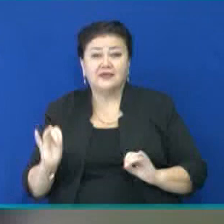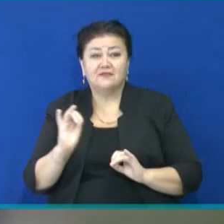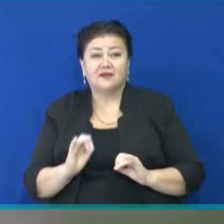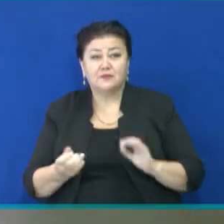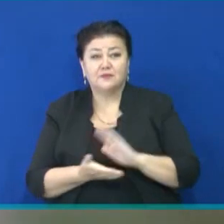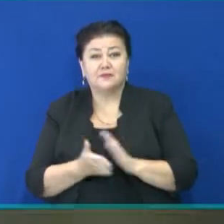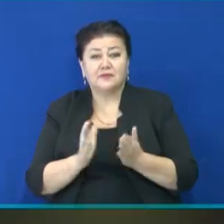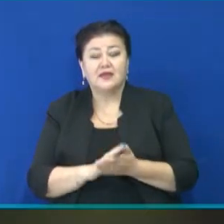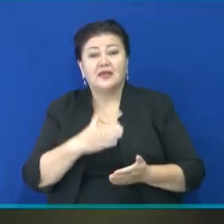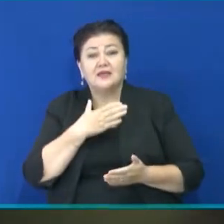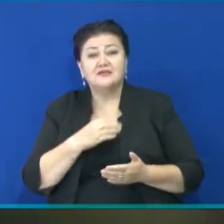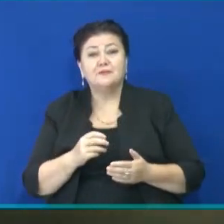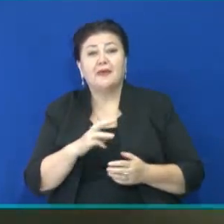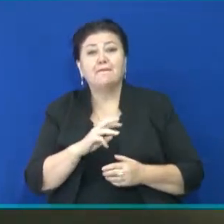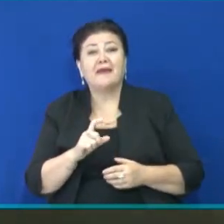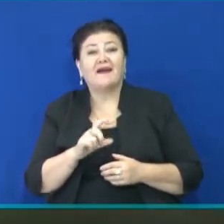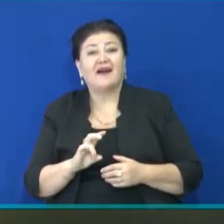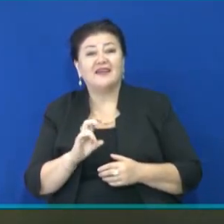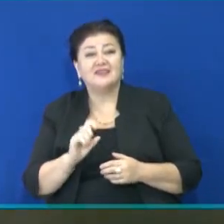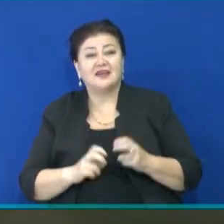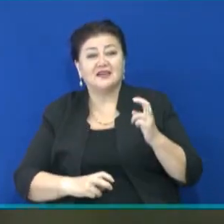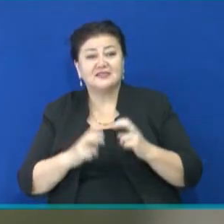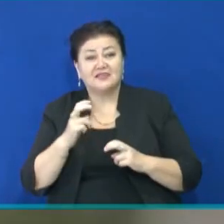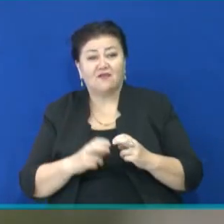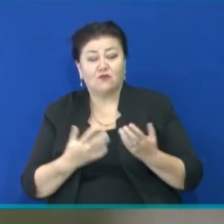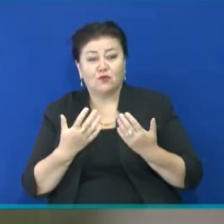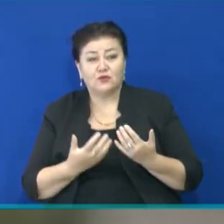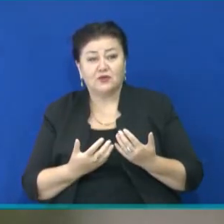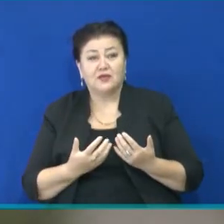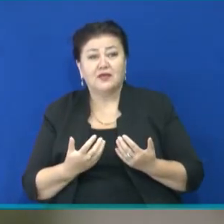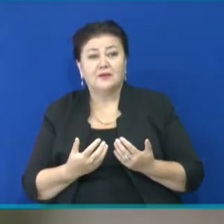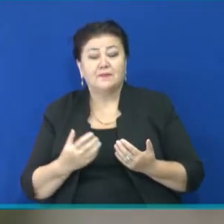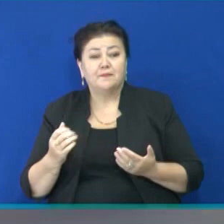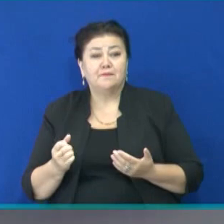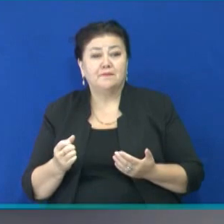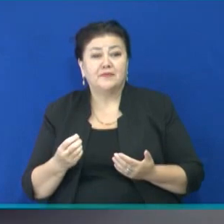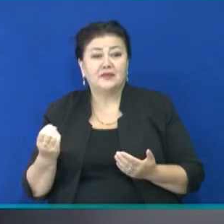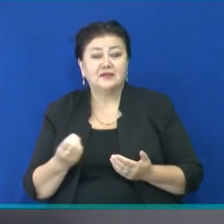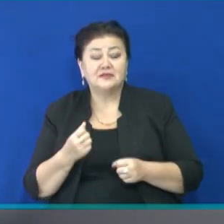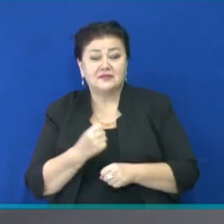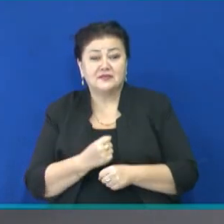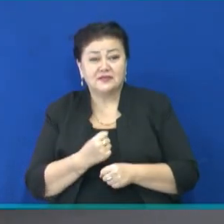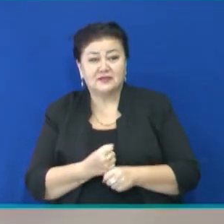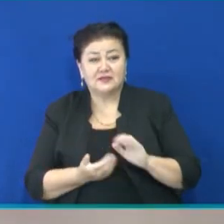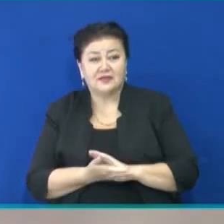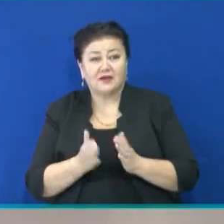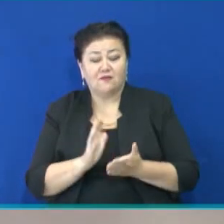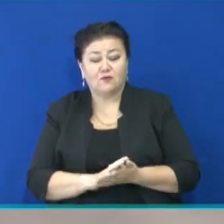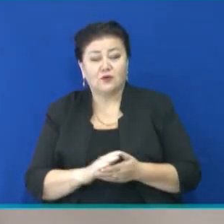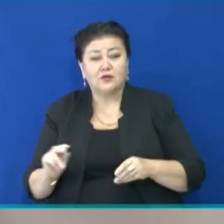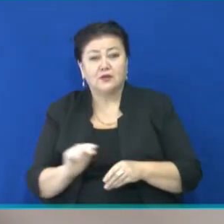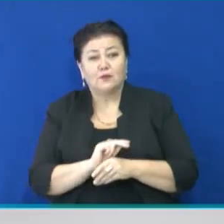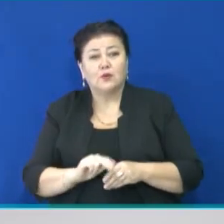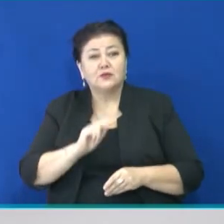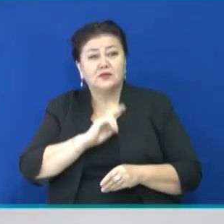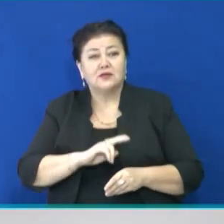келісімшарт Семей механикалық зауыты жауапкершілігі шектеулі серіктестігі мердігерлік ұйымымен жасалды. Қала әкімі жол жөндеу